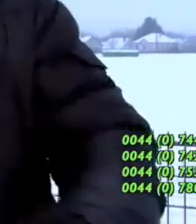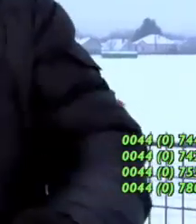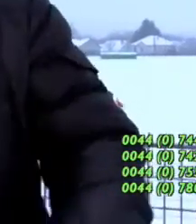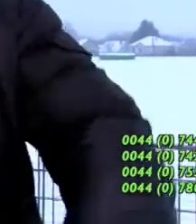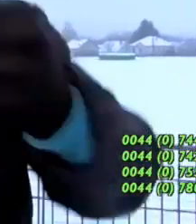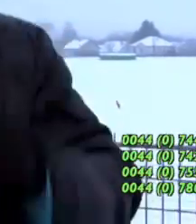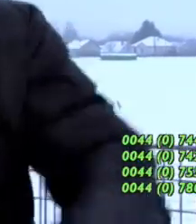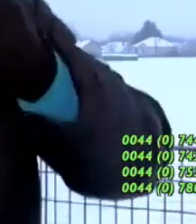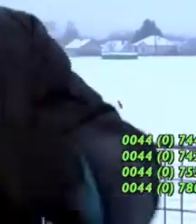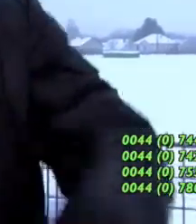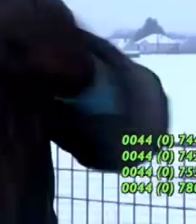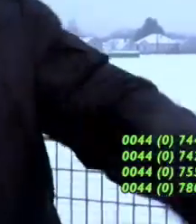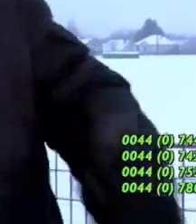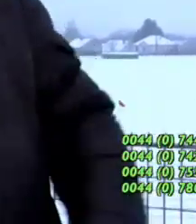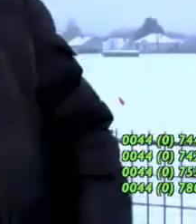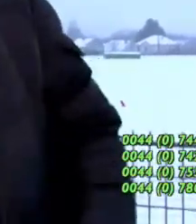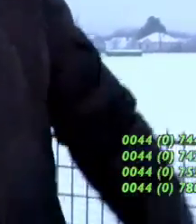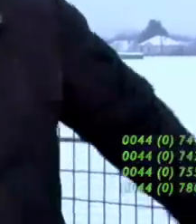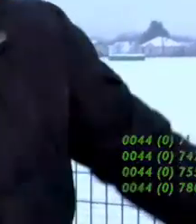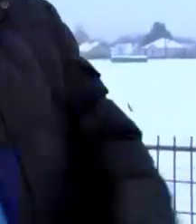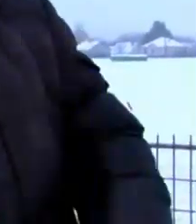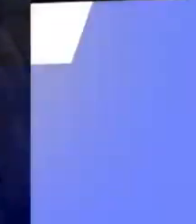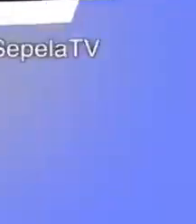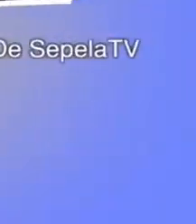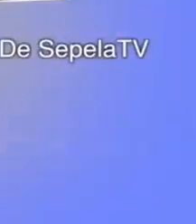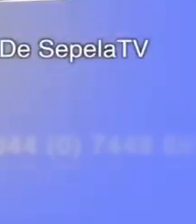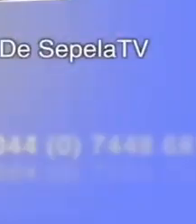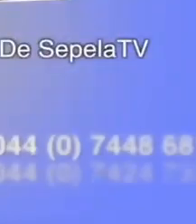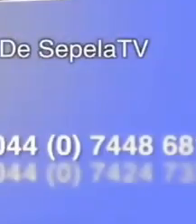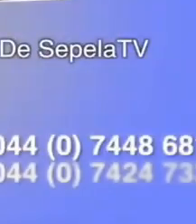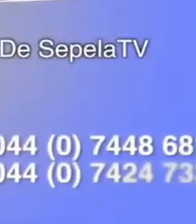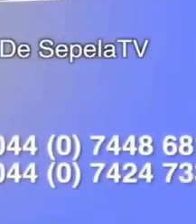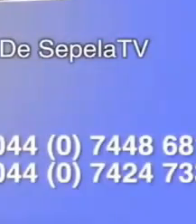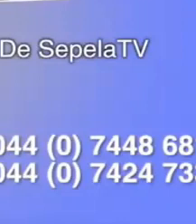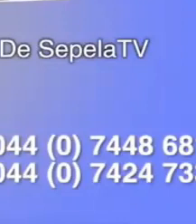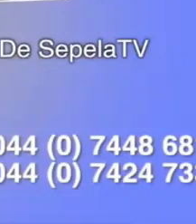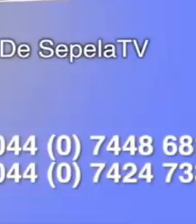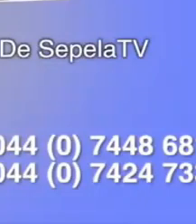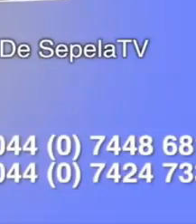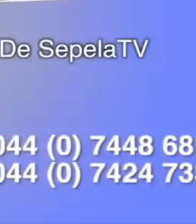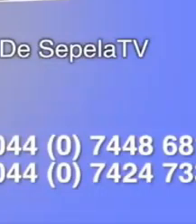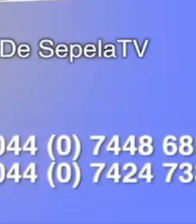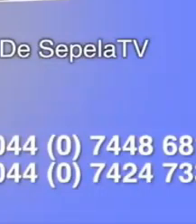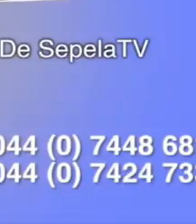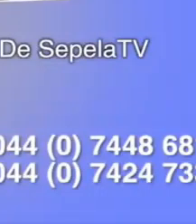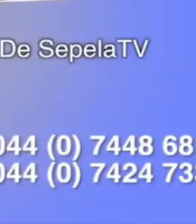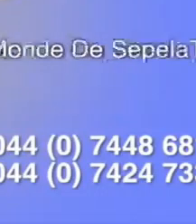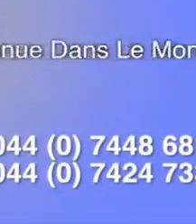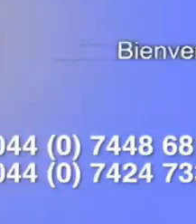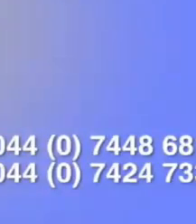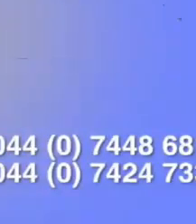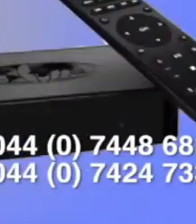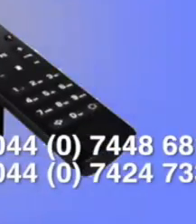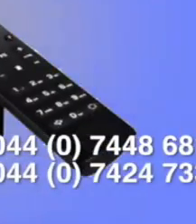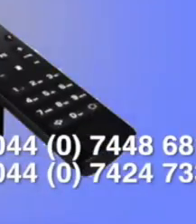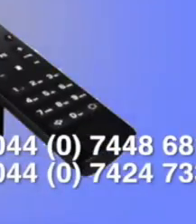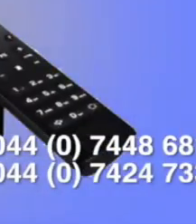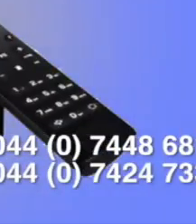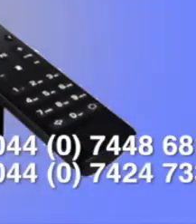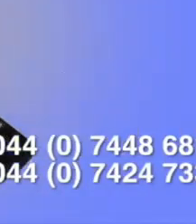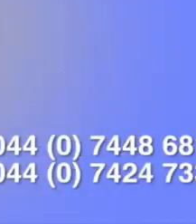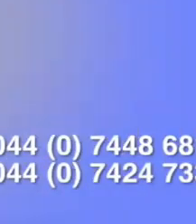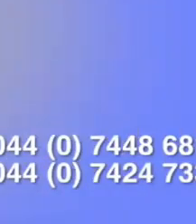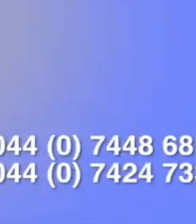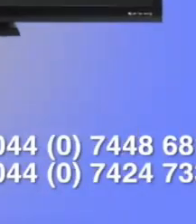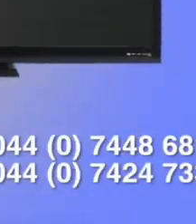4K. Machine, ma Daka Daka. Sepela TV. Bienvenue dans le monde Sepela TV. Sepela TV est